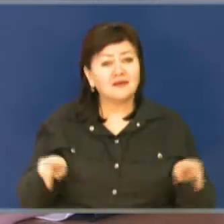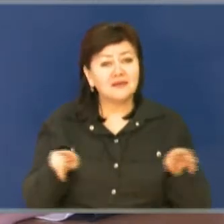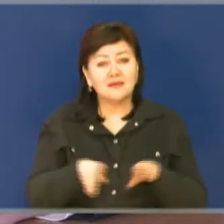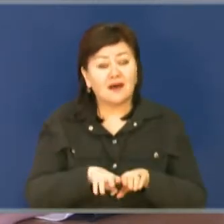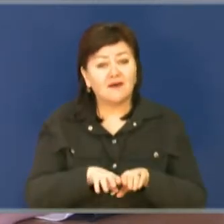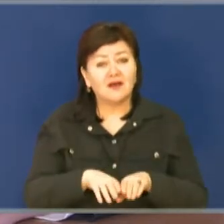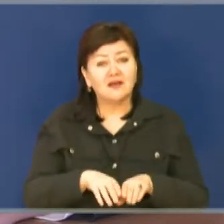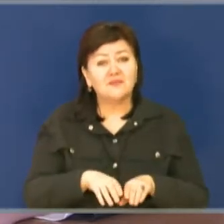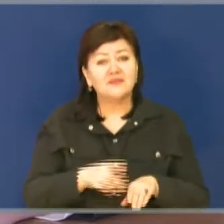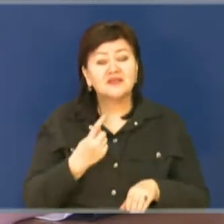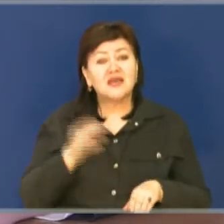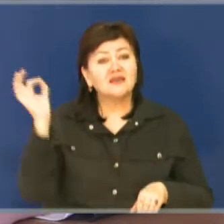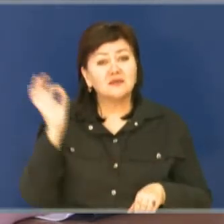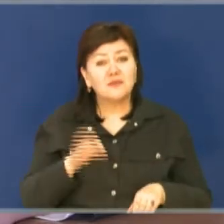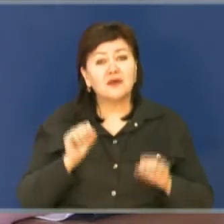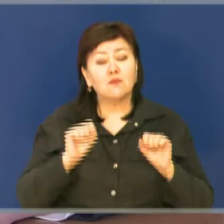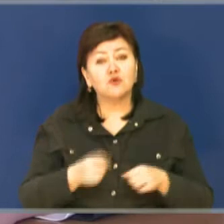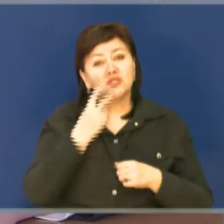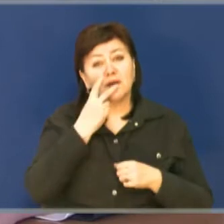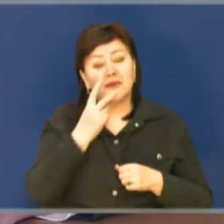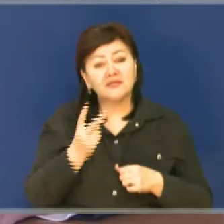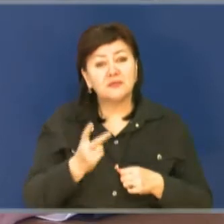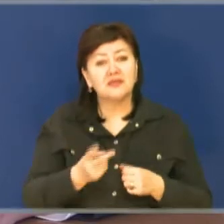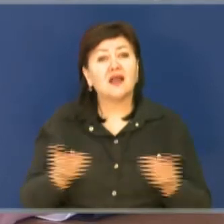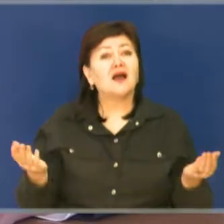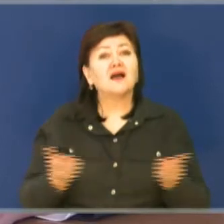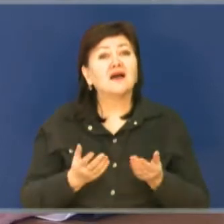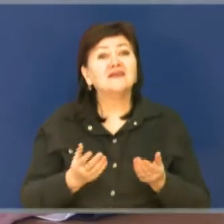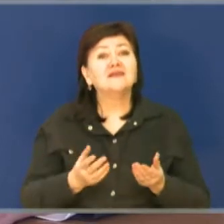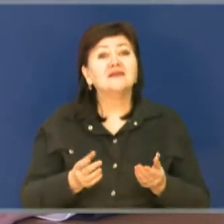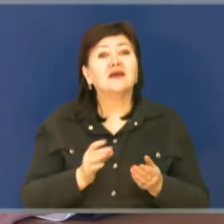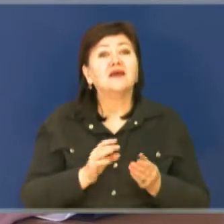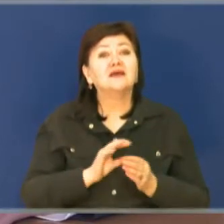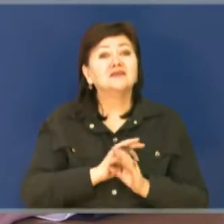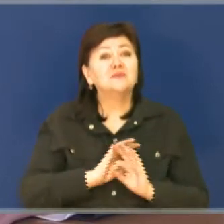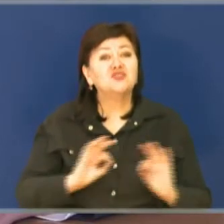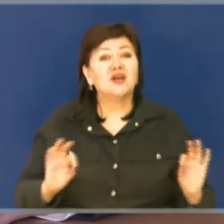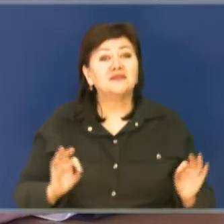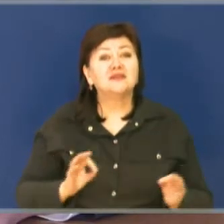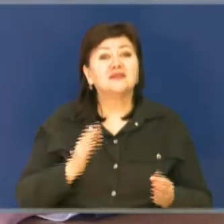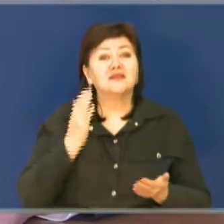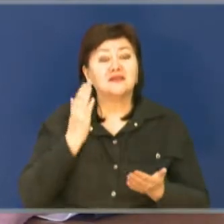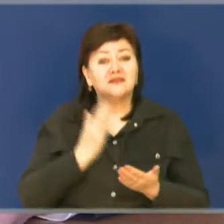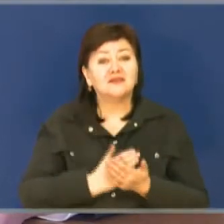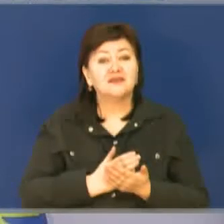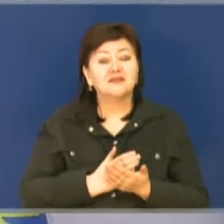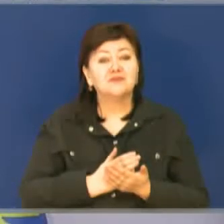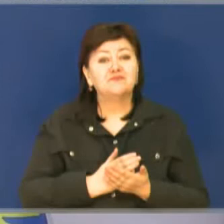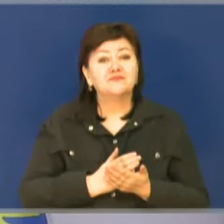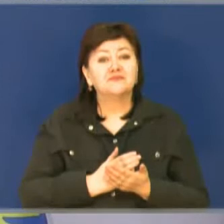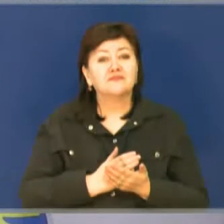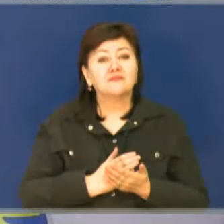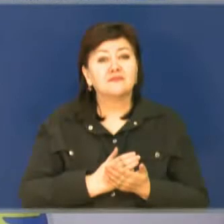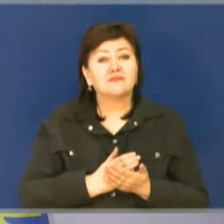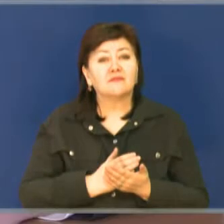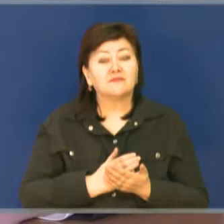вот даже за этот миг можно посмотреть, каких впечатляющих результатов добилась наша страна.